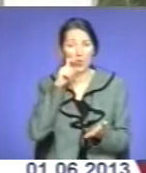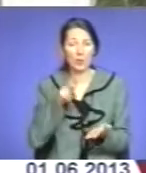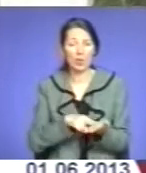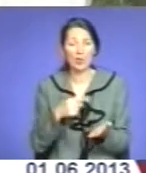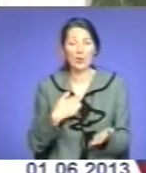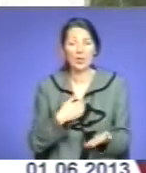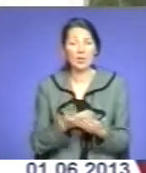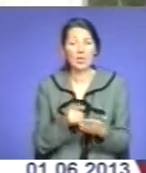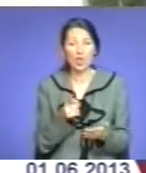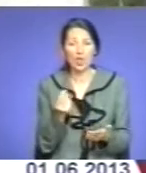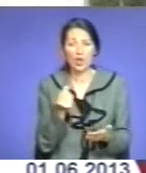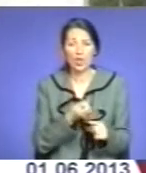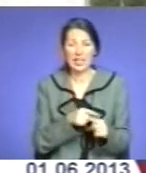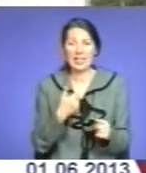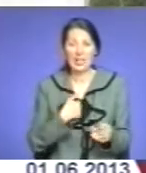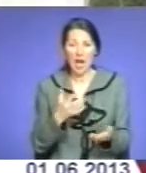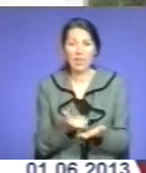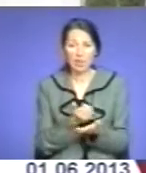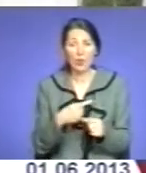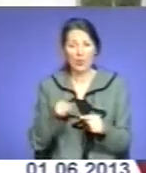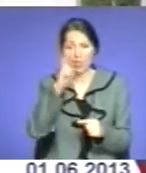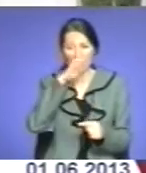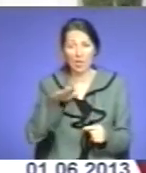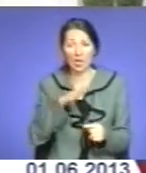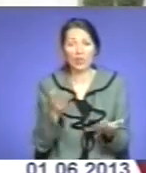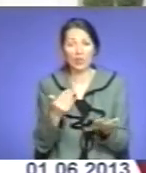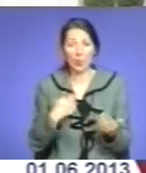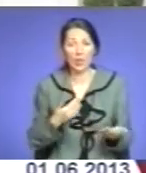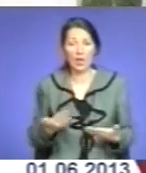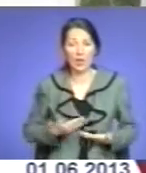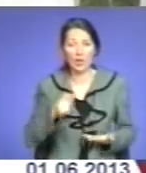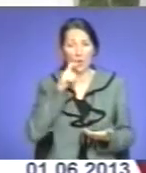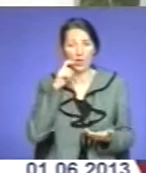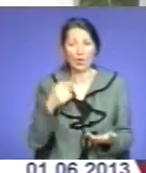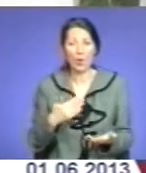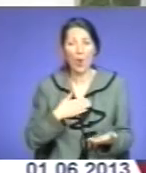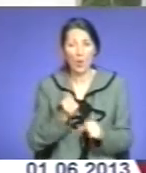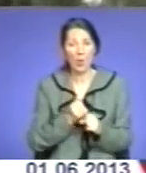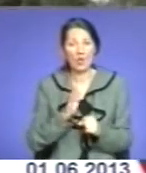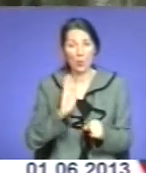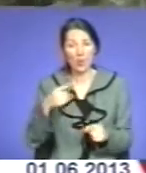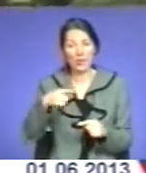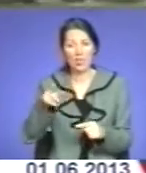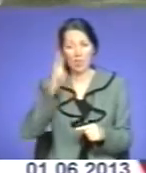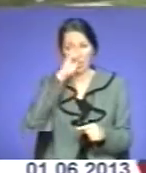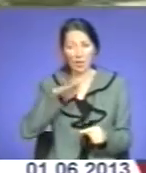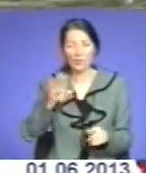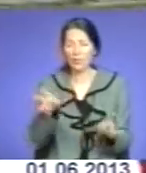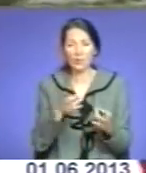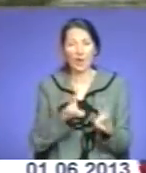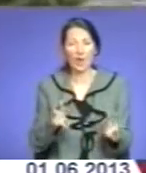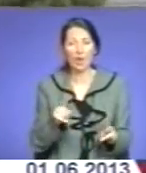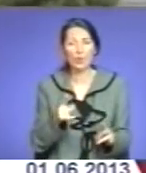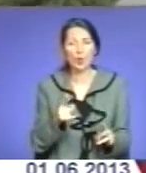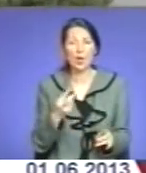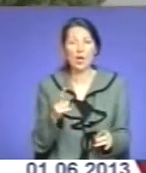то якщо я буду сплачувати податки, то не маю жити в ту країну, оскільки моя праця відбувалася в тій країні. Ні, не варто. Чому? А